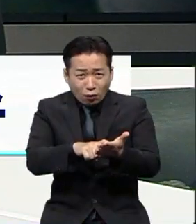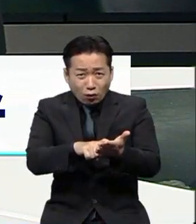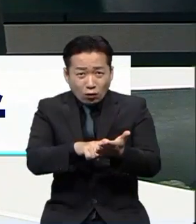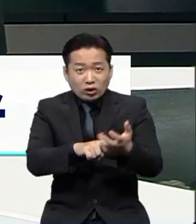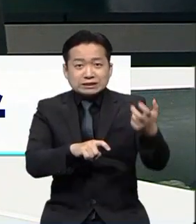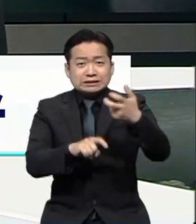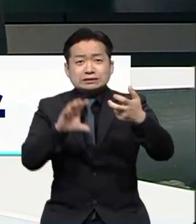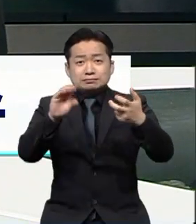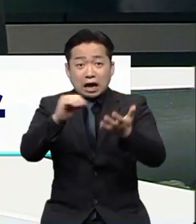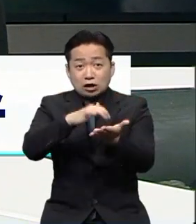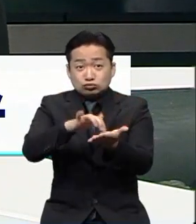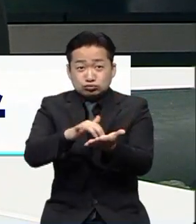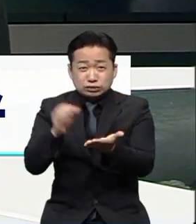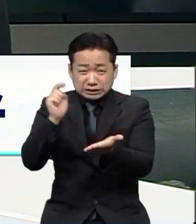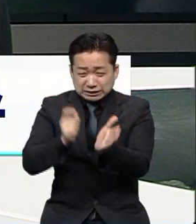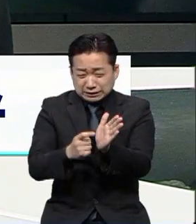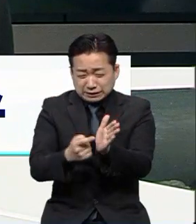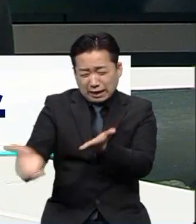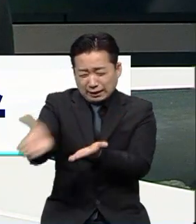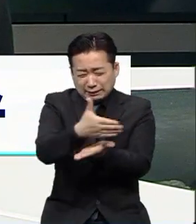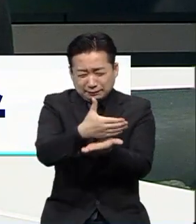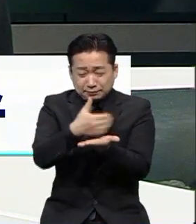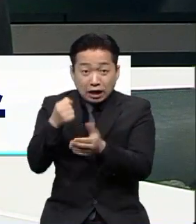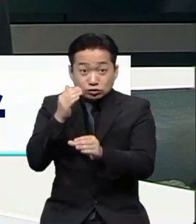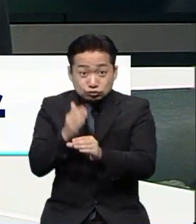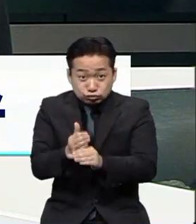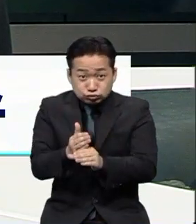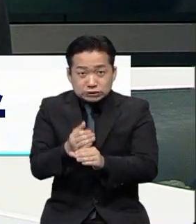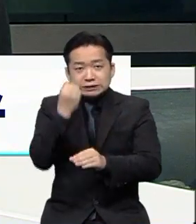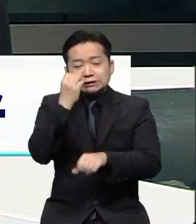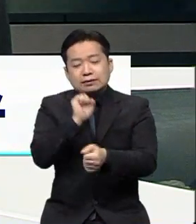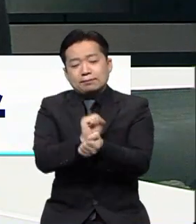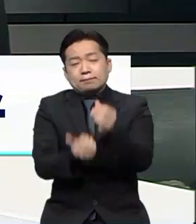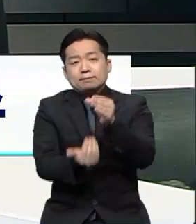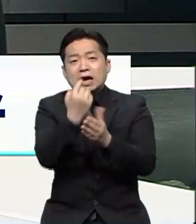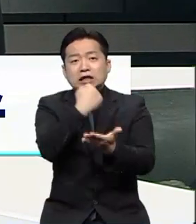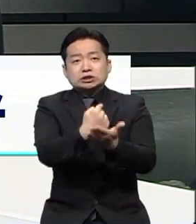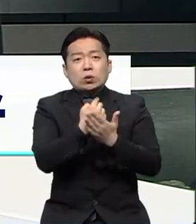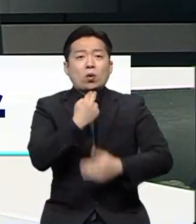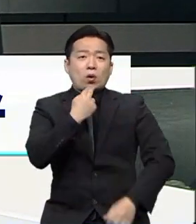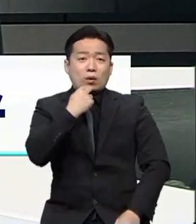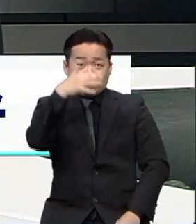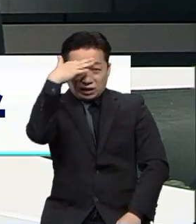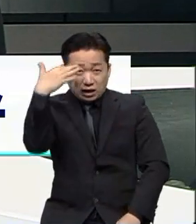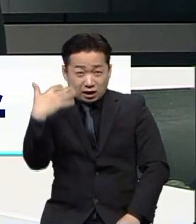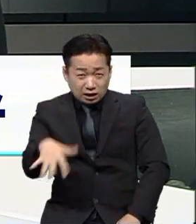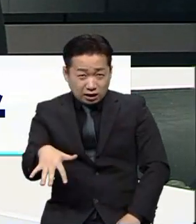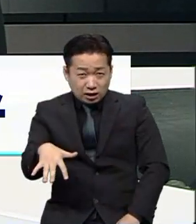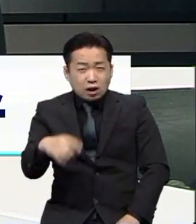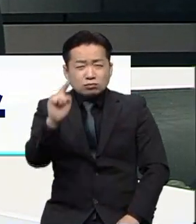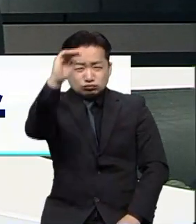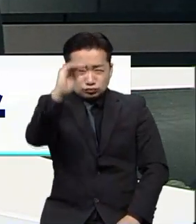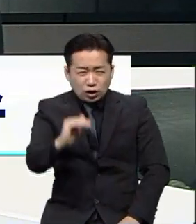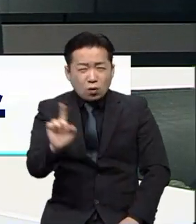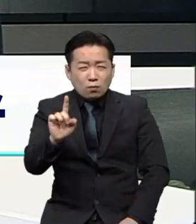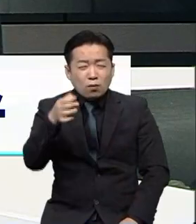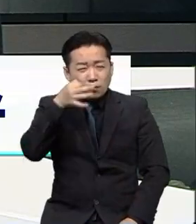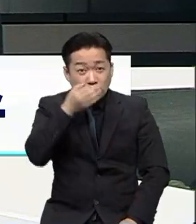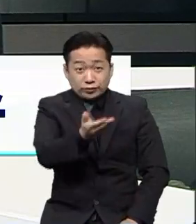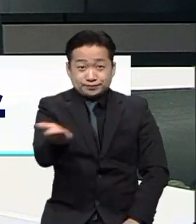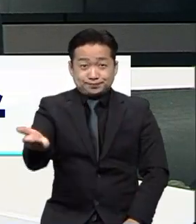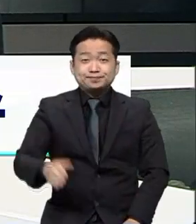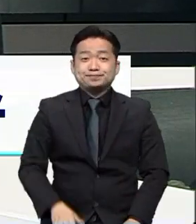주사기 70만 개를 긴급 회수하고 있는데 아직 이상 반응 신고는 들어오지 않았습니다. 김영래 기자가